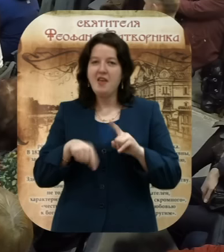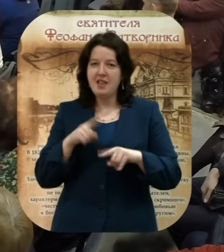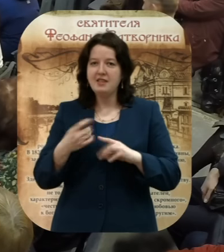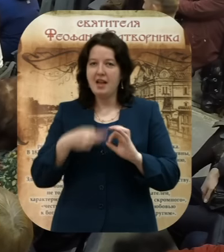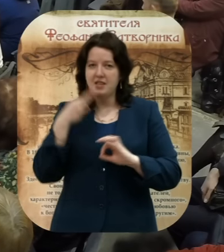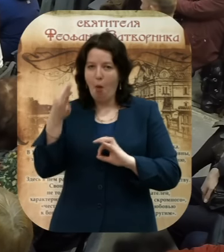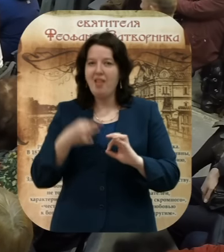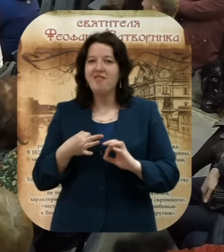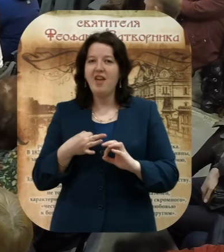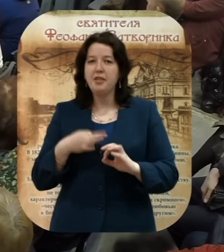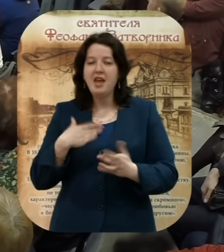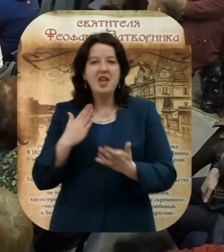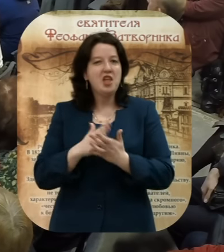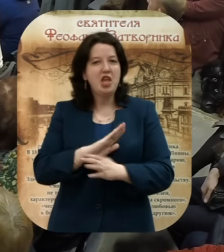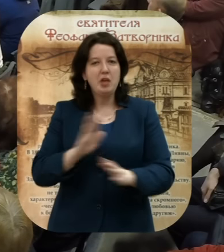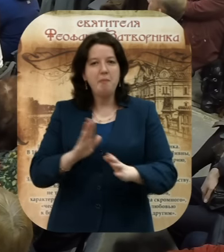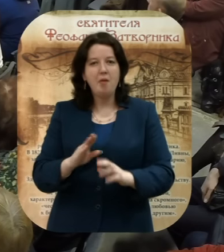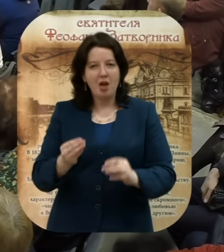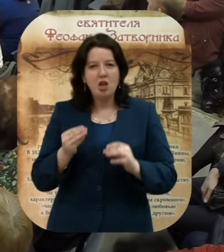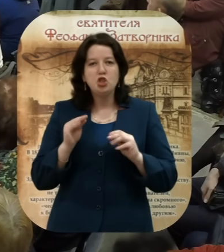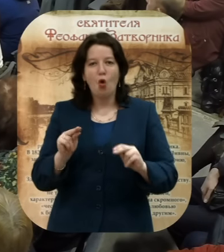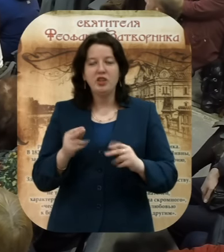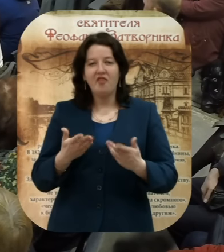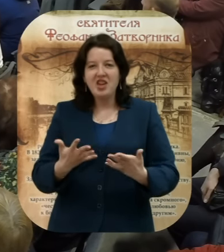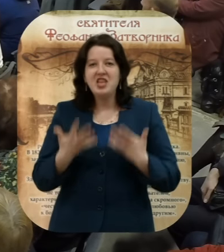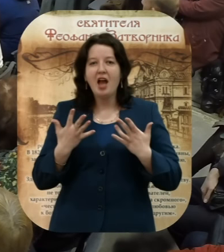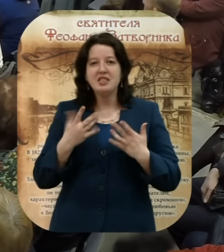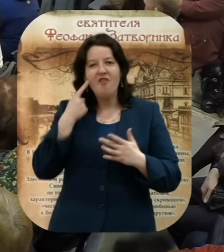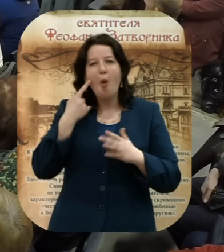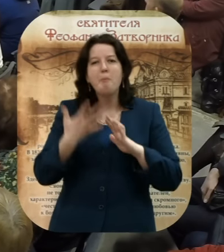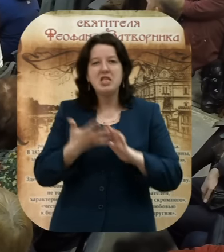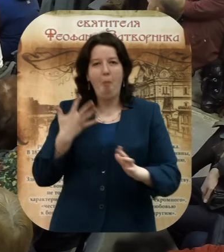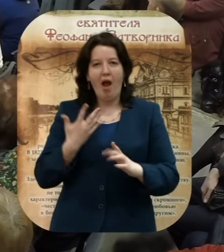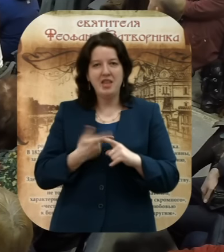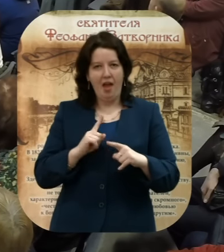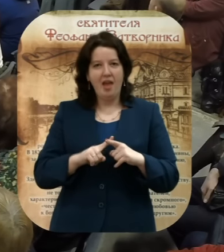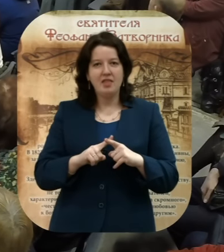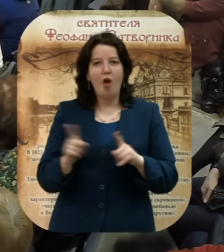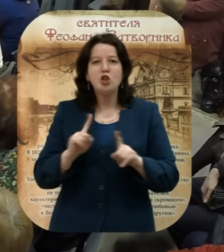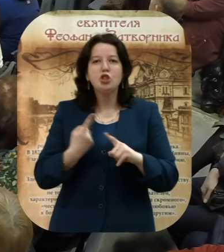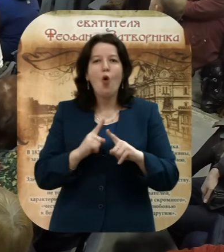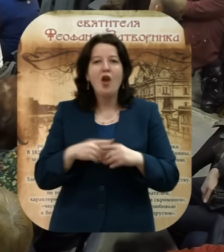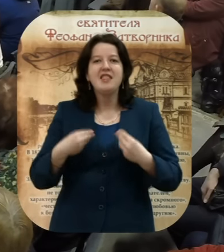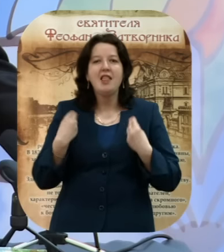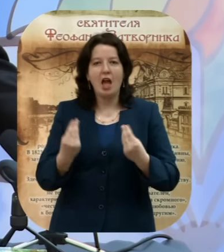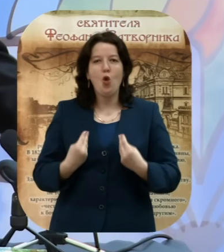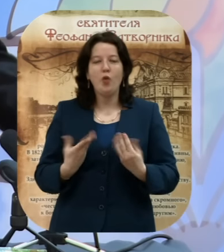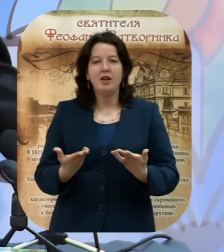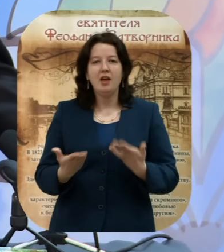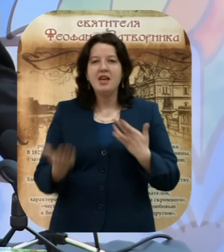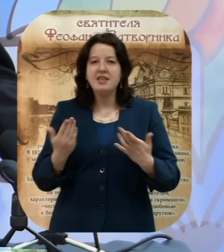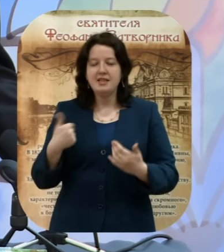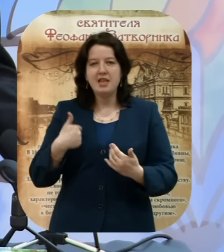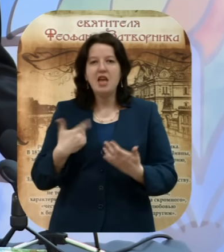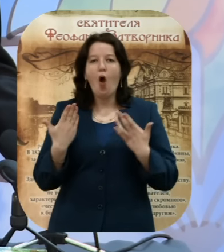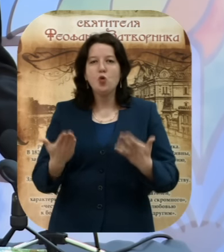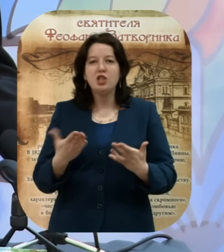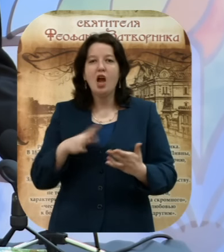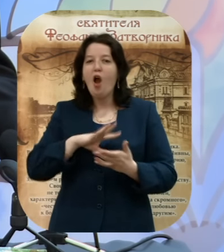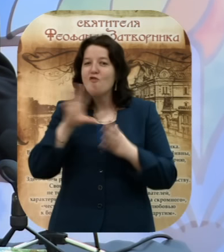и не имеем четкого, ясного понимание даже его, что же оно нам даст, если я уже, в